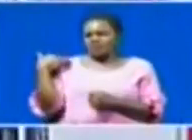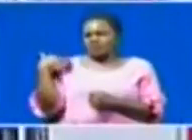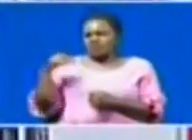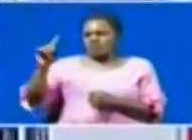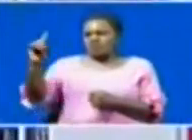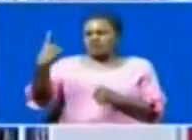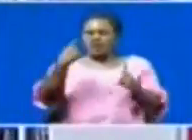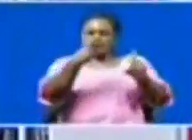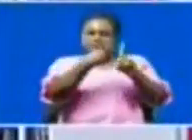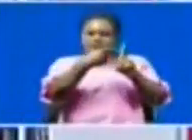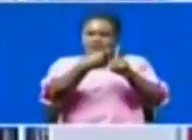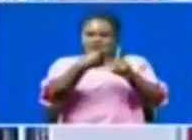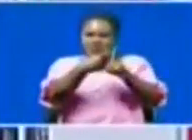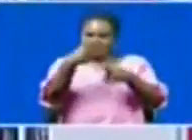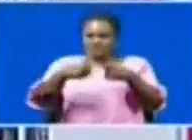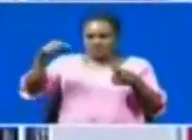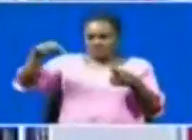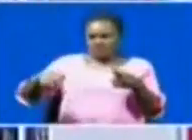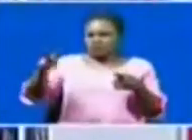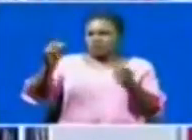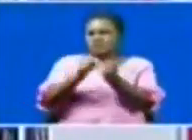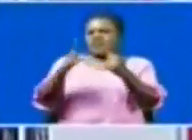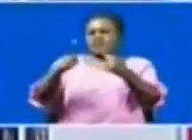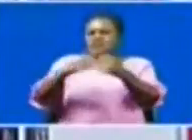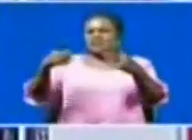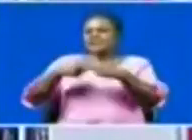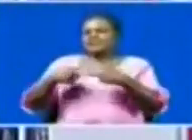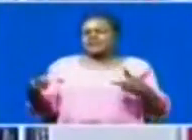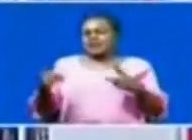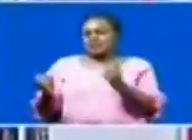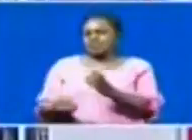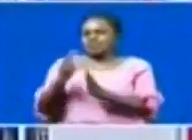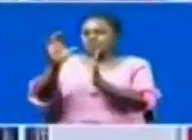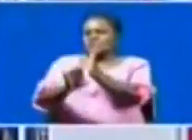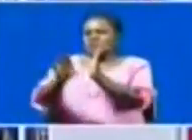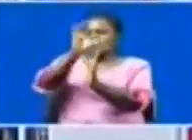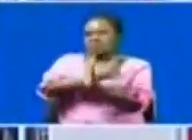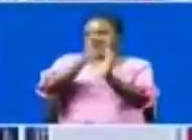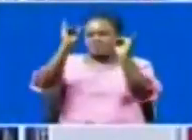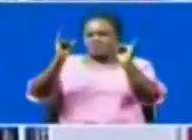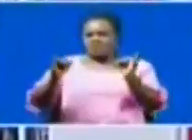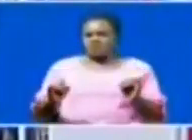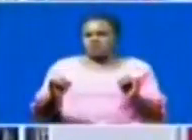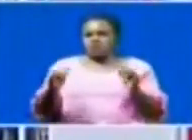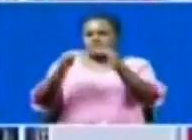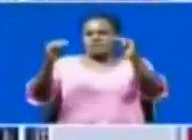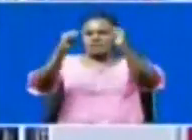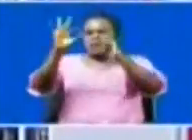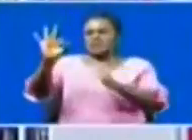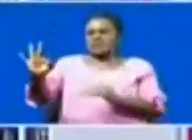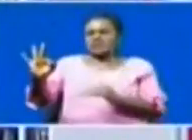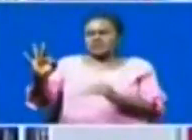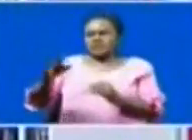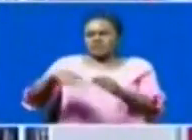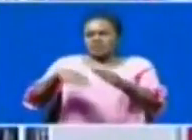Muhula wa kwanza wa masomo mwaka huu 2019 umeanza kwa uzinduzi wa mtaala mpya wa elimu katika ngazi tatu za elimu ya